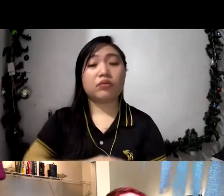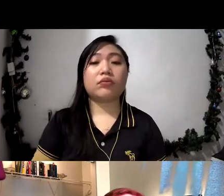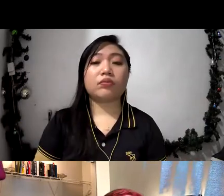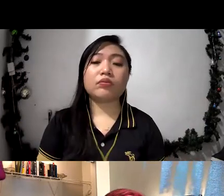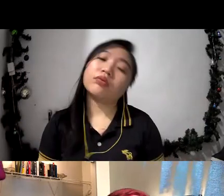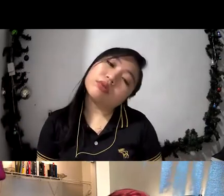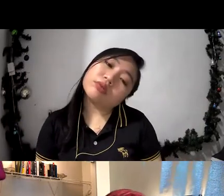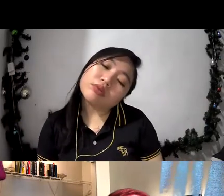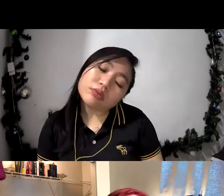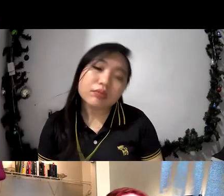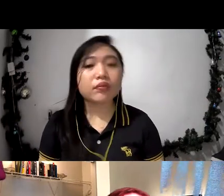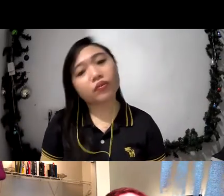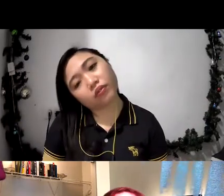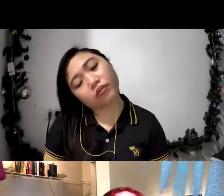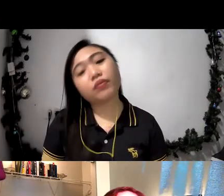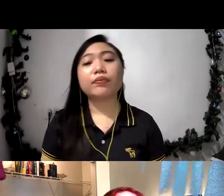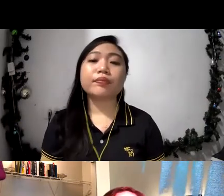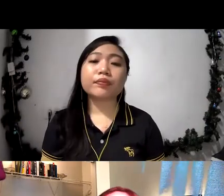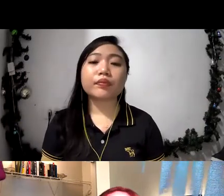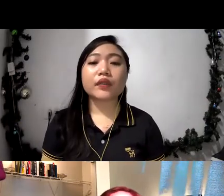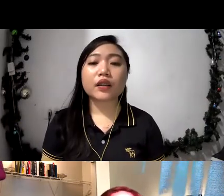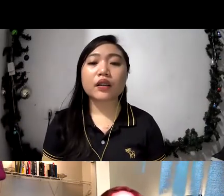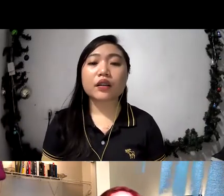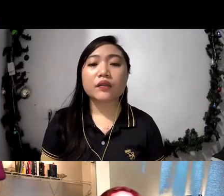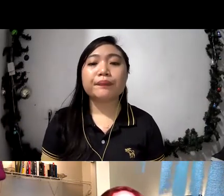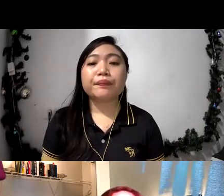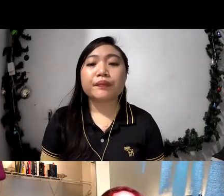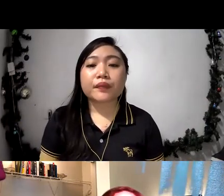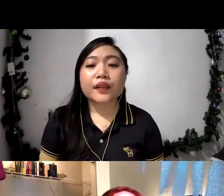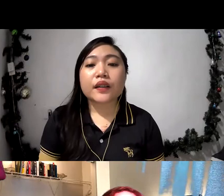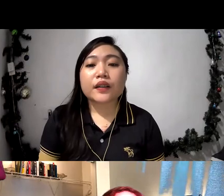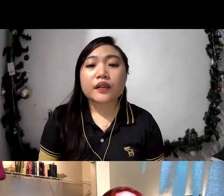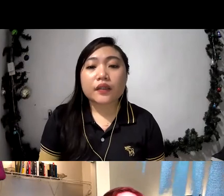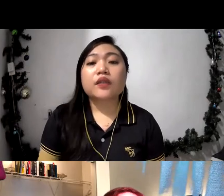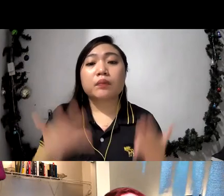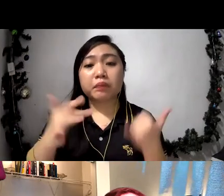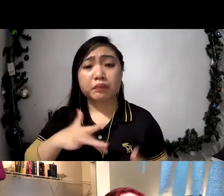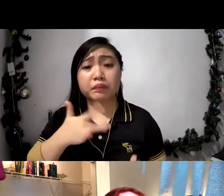yung nararanasan natin sa kasalukuyang buhay natin ngayon, no, yung COVID-19,